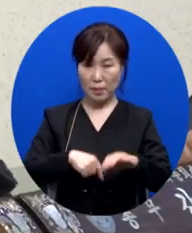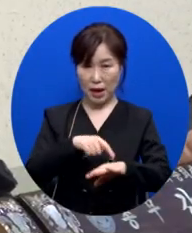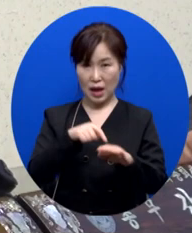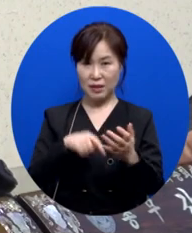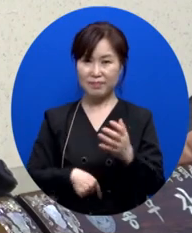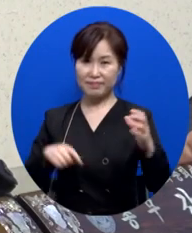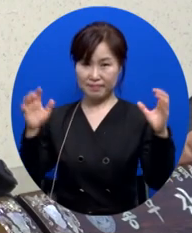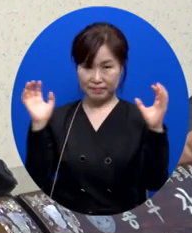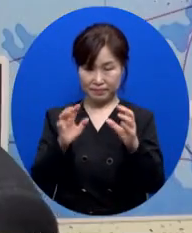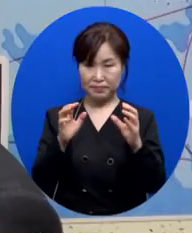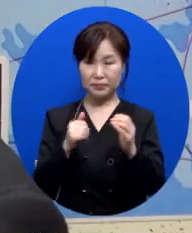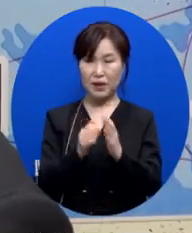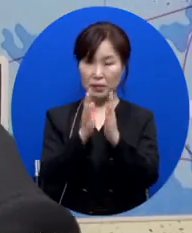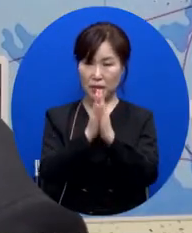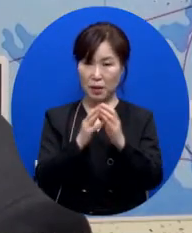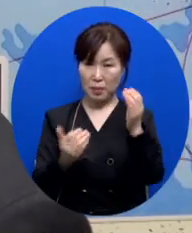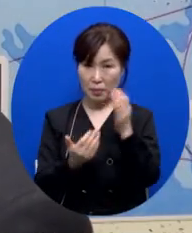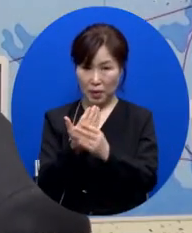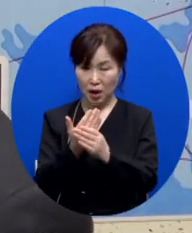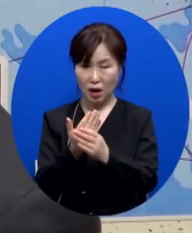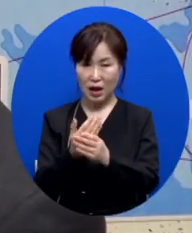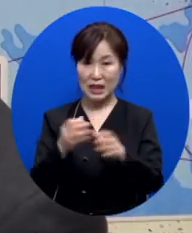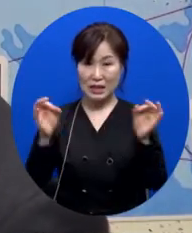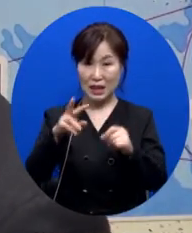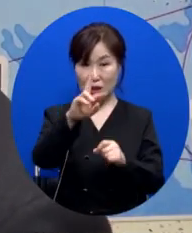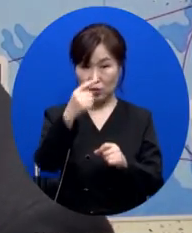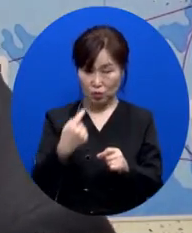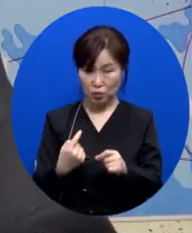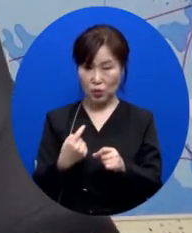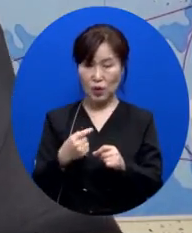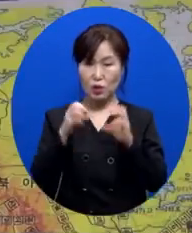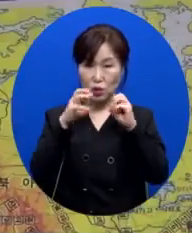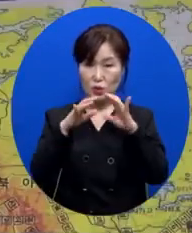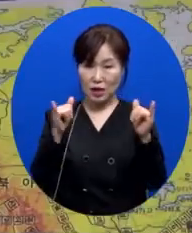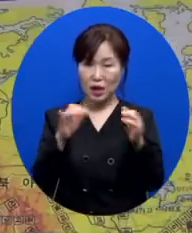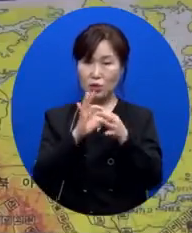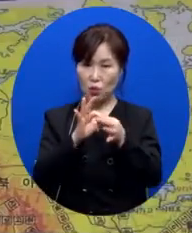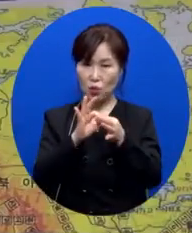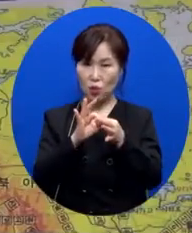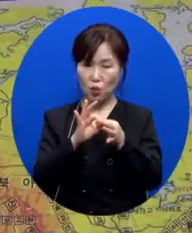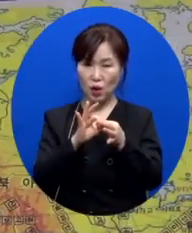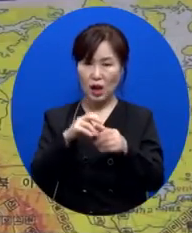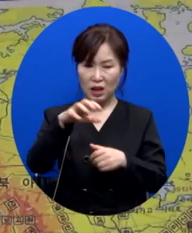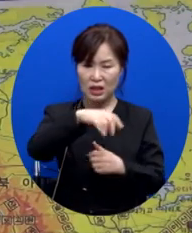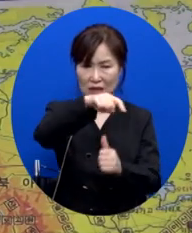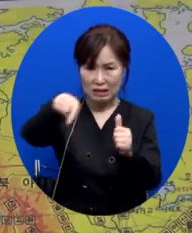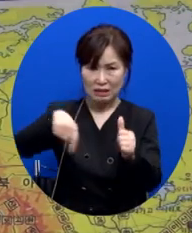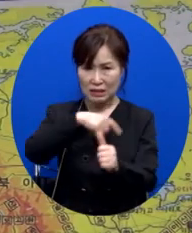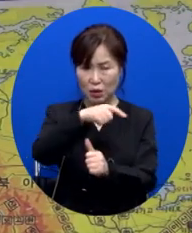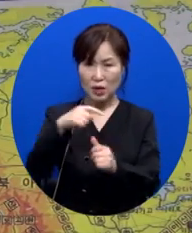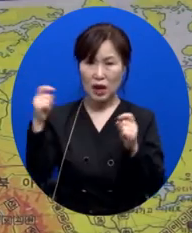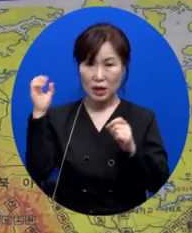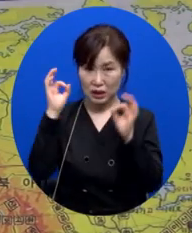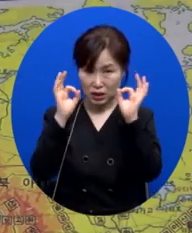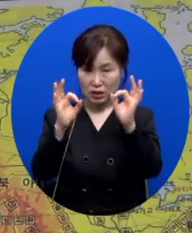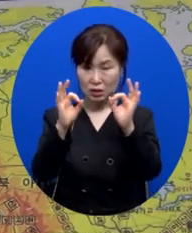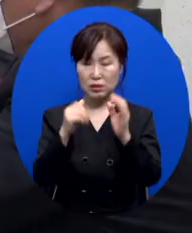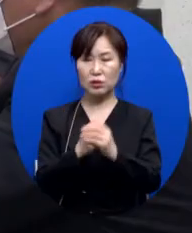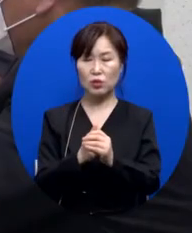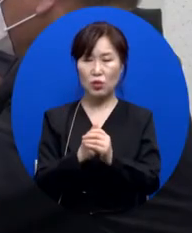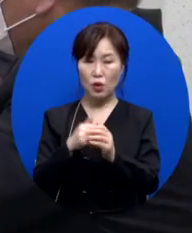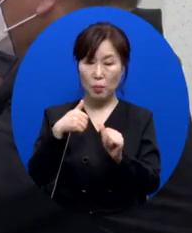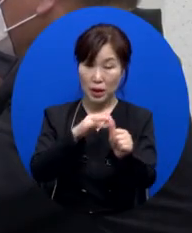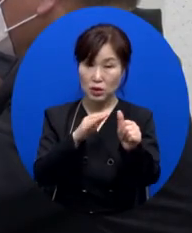했습니다 미얀마 사태로 일시 귀국한 윤 상록 선교사를 통해 현재 상황을 전해들은 조회는 총회 소속 미얀마 파송